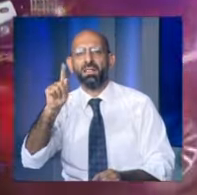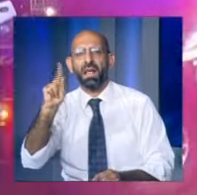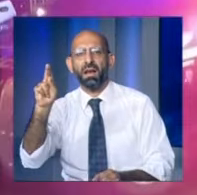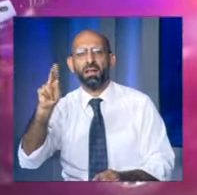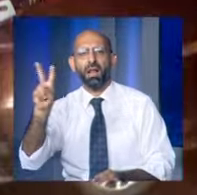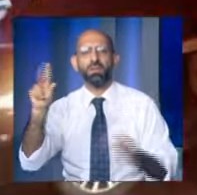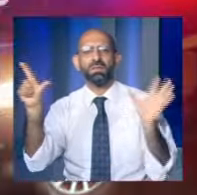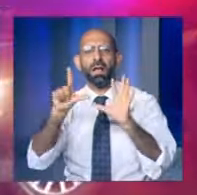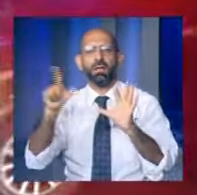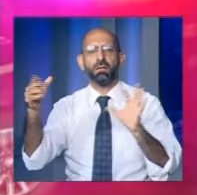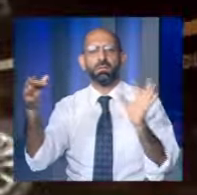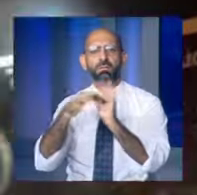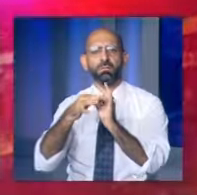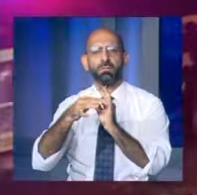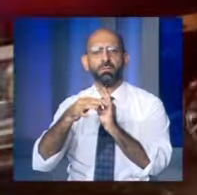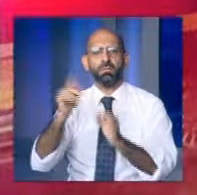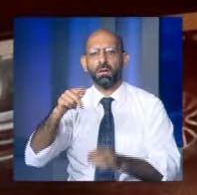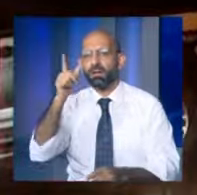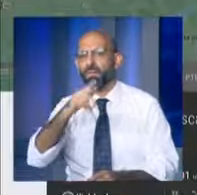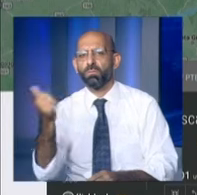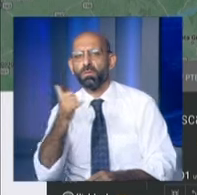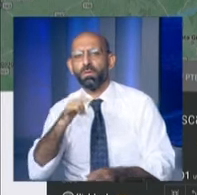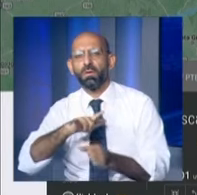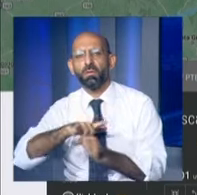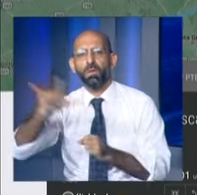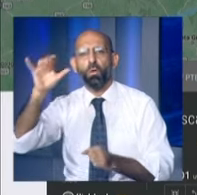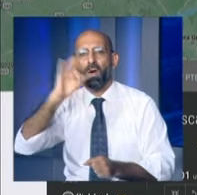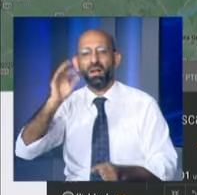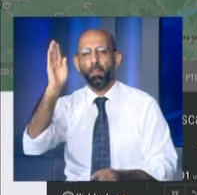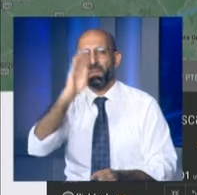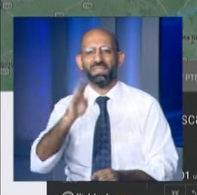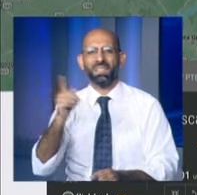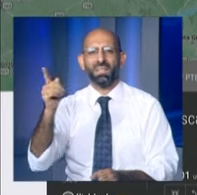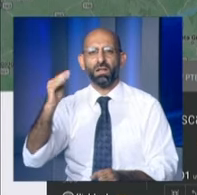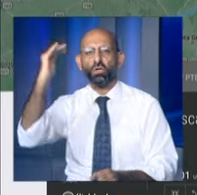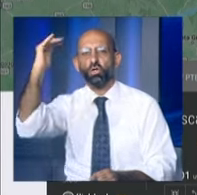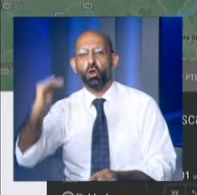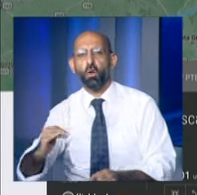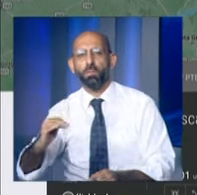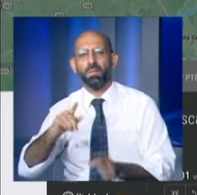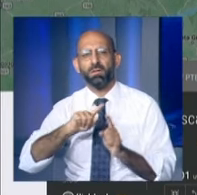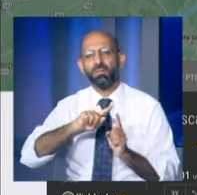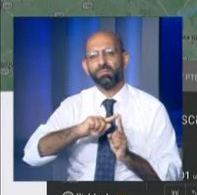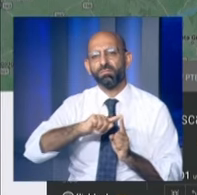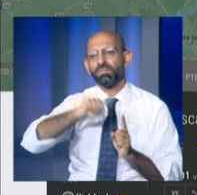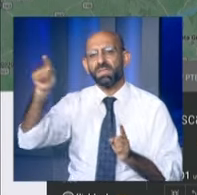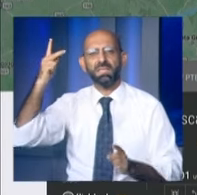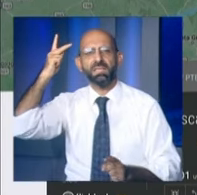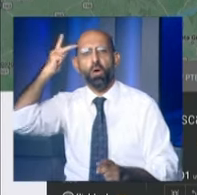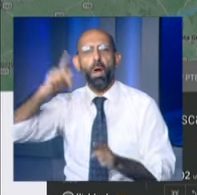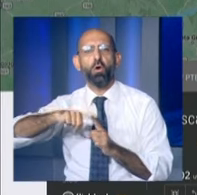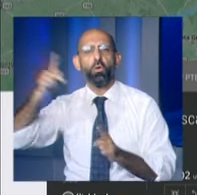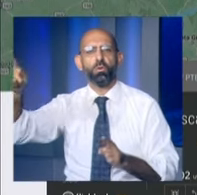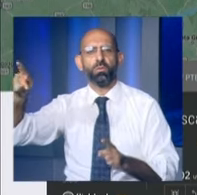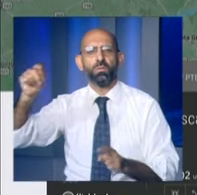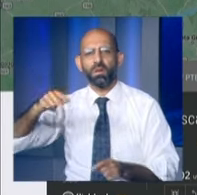التابعة لشركة فوي باس للخطوط الجوية، والتي كانت تنفذ رحلة من مدينة كاسكافيل بولاية